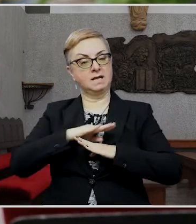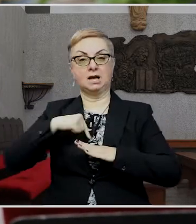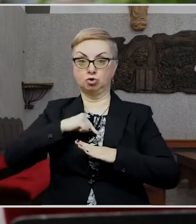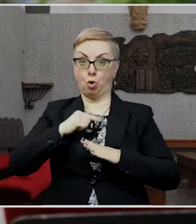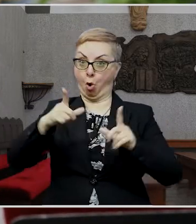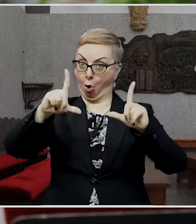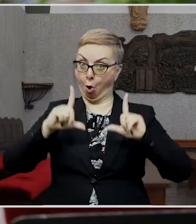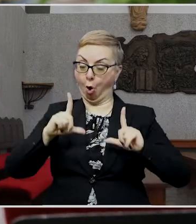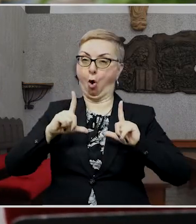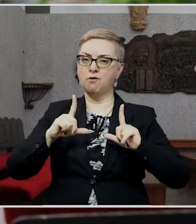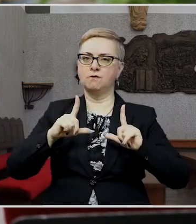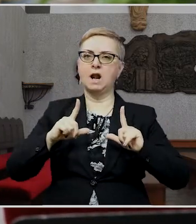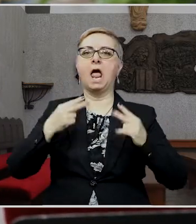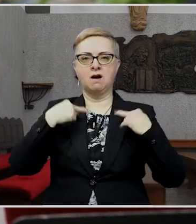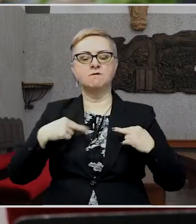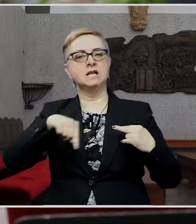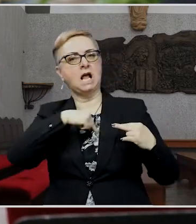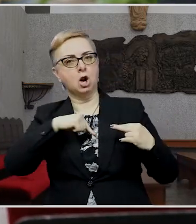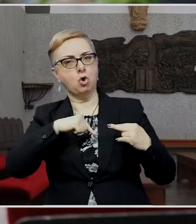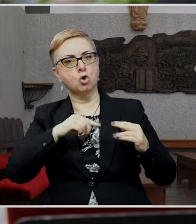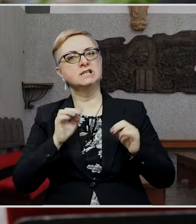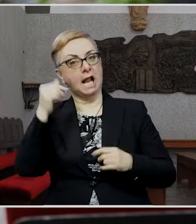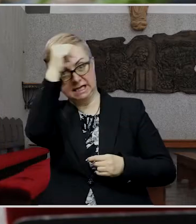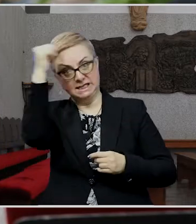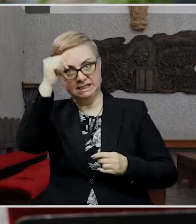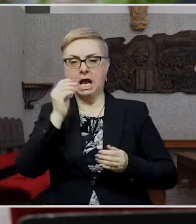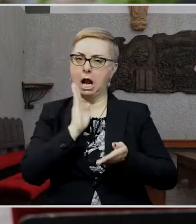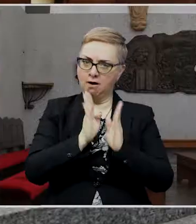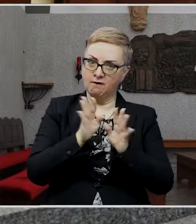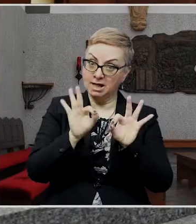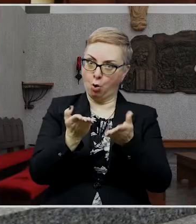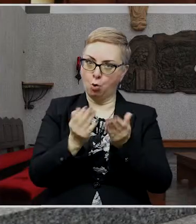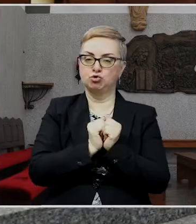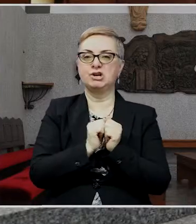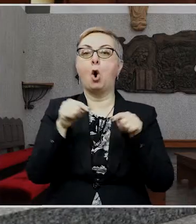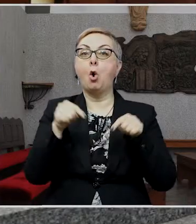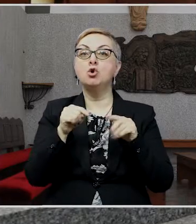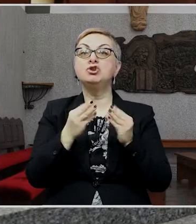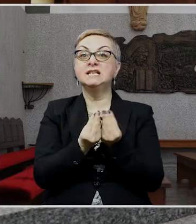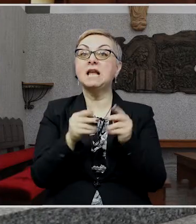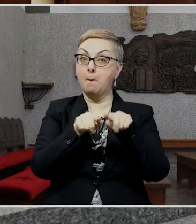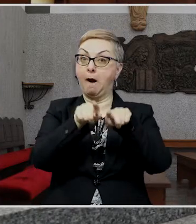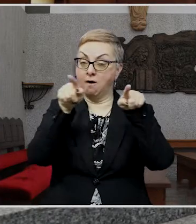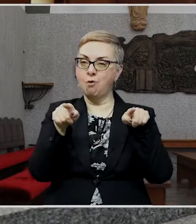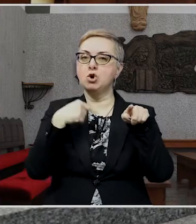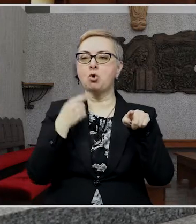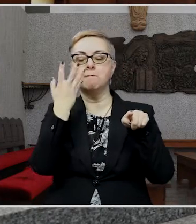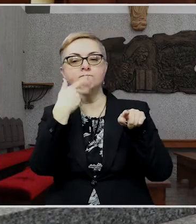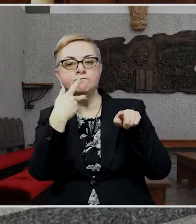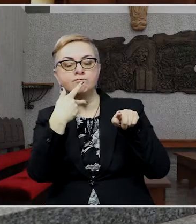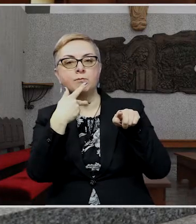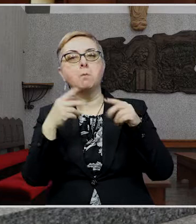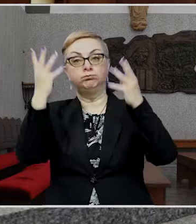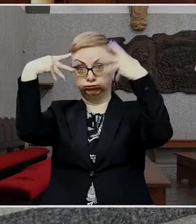per il nostro progredire in quella che è la vita cristiana oggi insieme a voi desidero